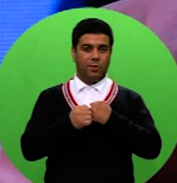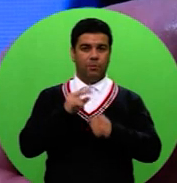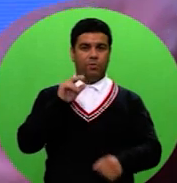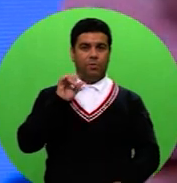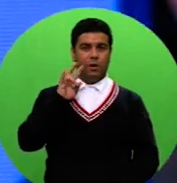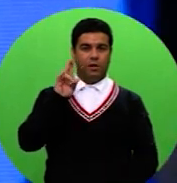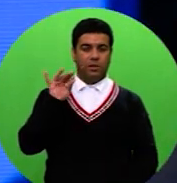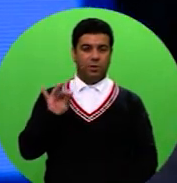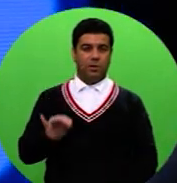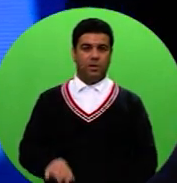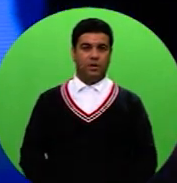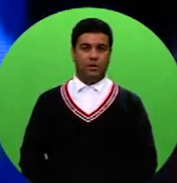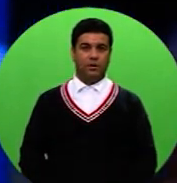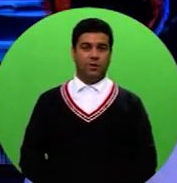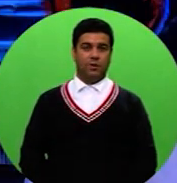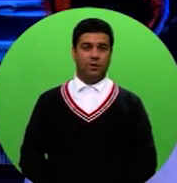панды.